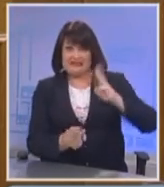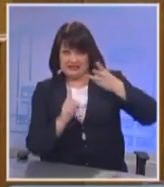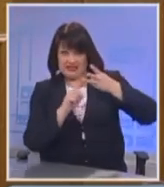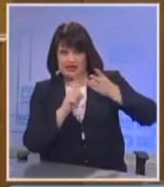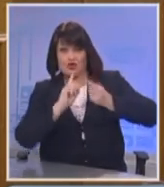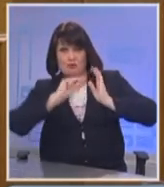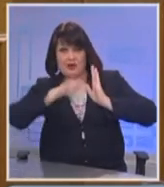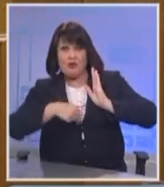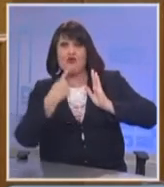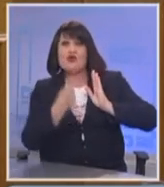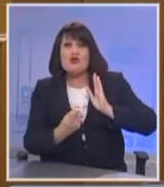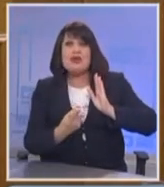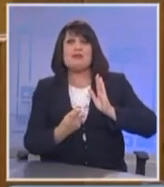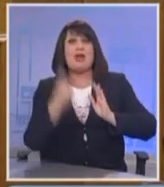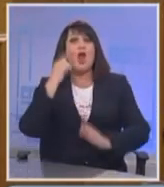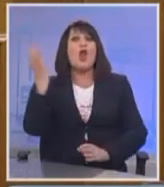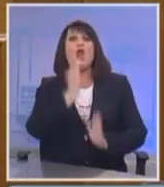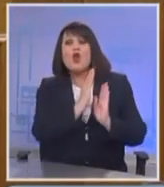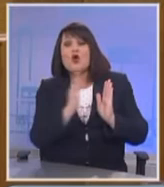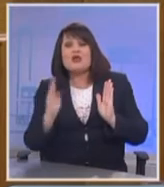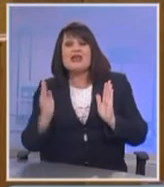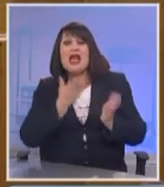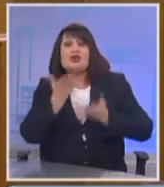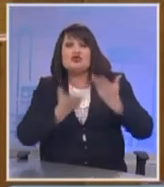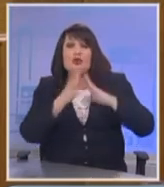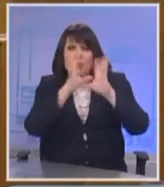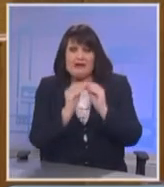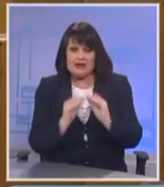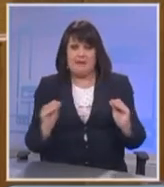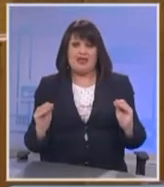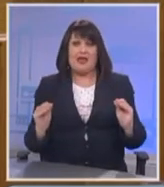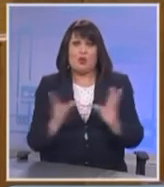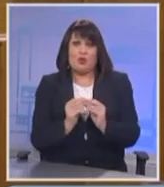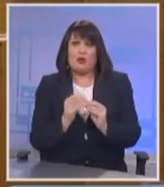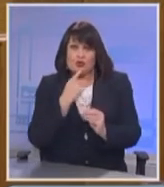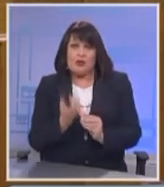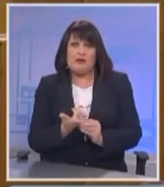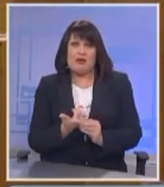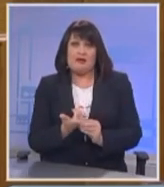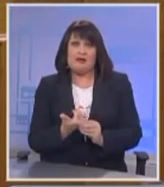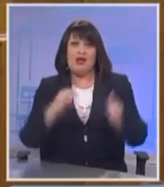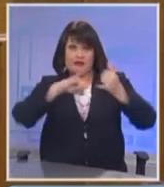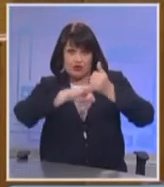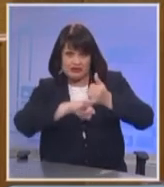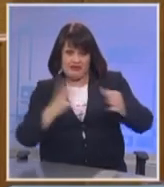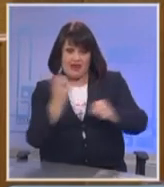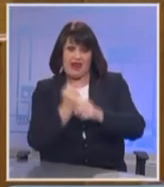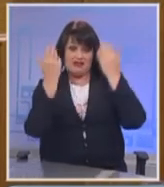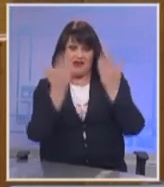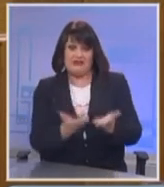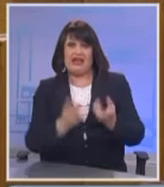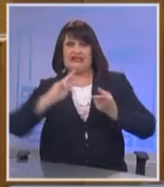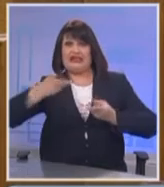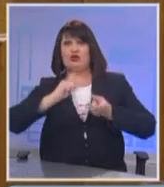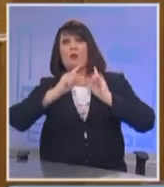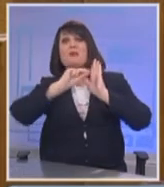που έβαζε ρητά το θέμα του εξορθολογισμού των δαπανών για την παιδεία? Αυτό το στοίχημα κερδίσατε. Υλοποιείτε κατά